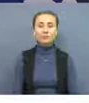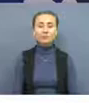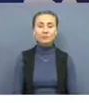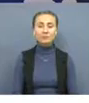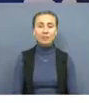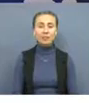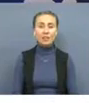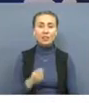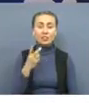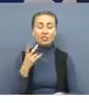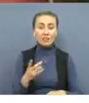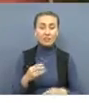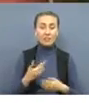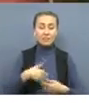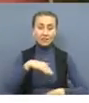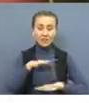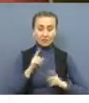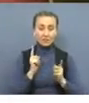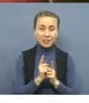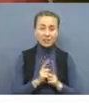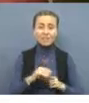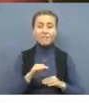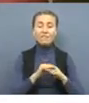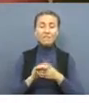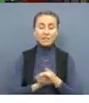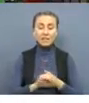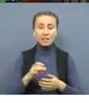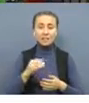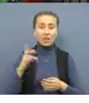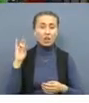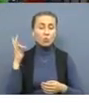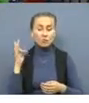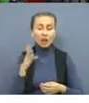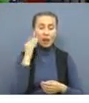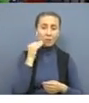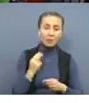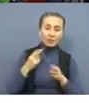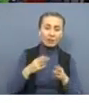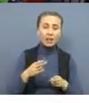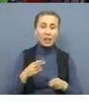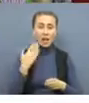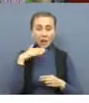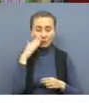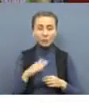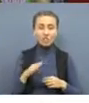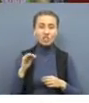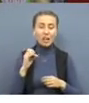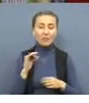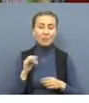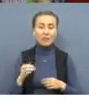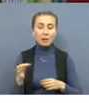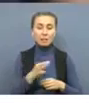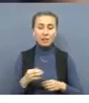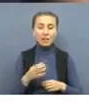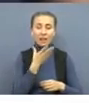На четвертьфинальной встрече Федерации бокса Казахстана прибыли сборные Нур-Султана, Алматы, Акмолинской и Жамбылской областей. Красочное